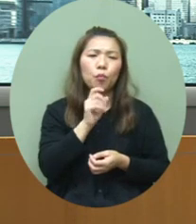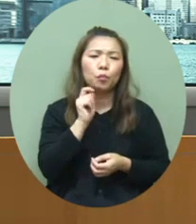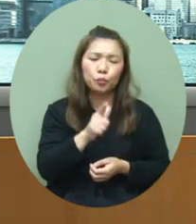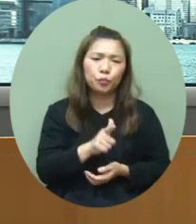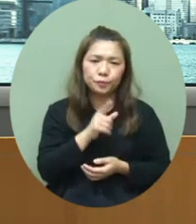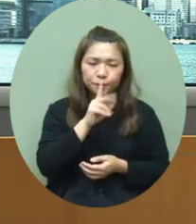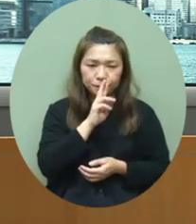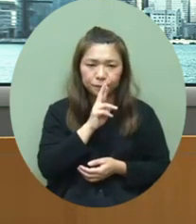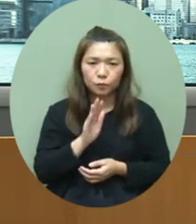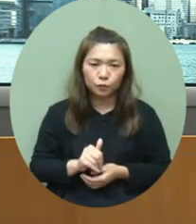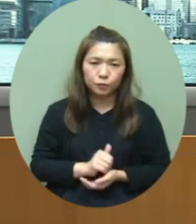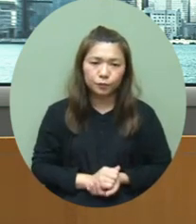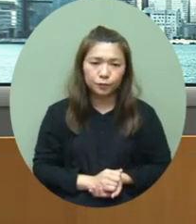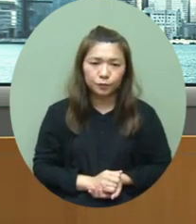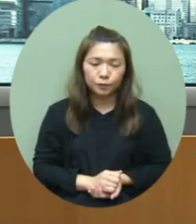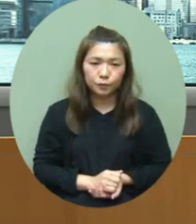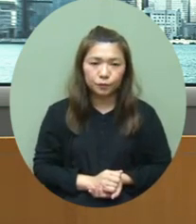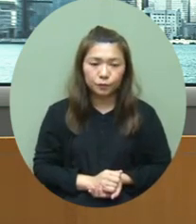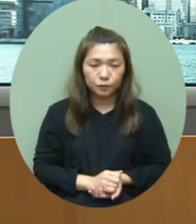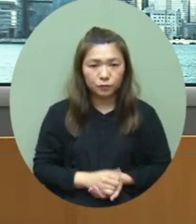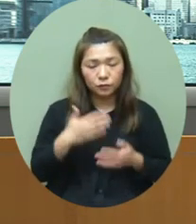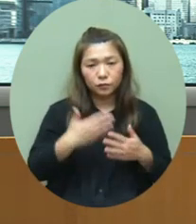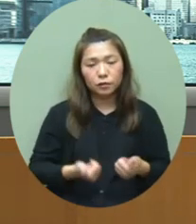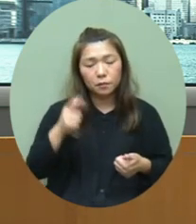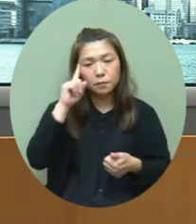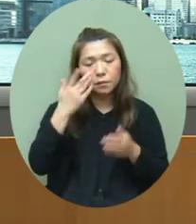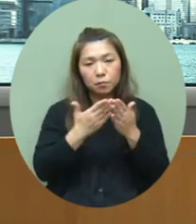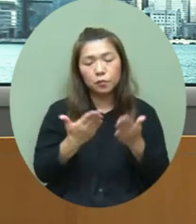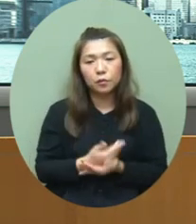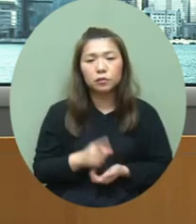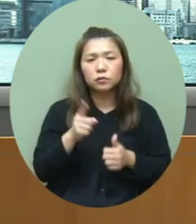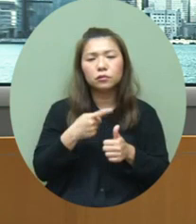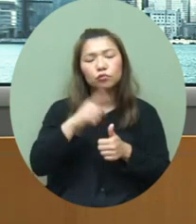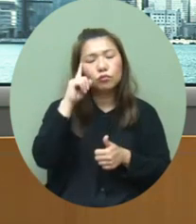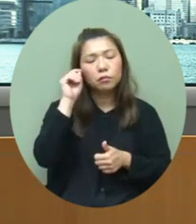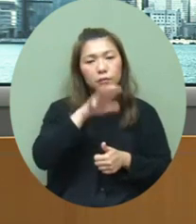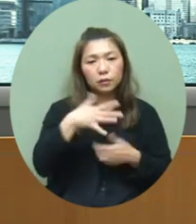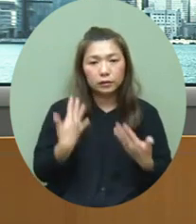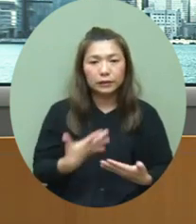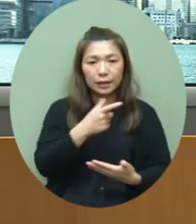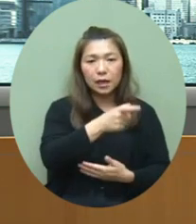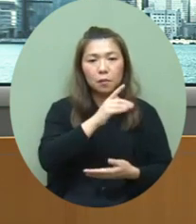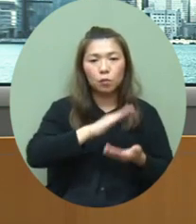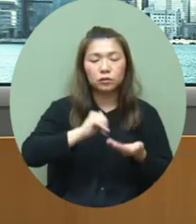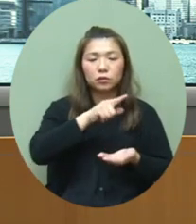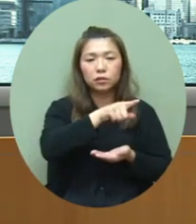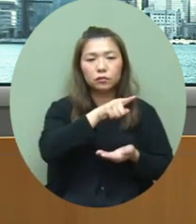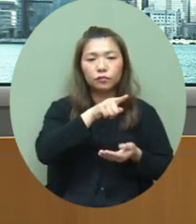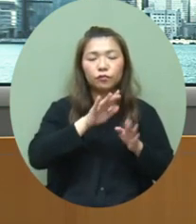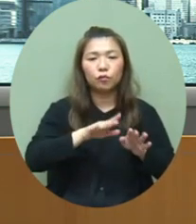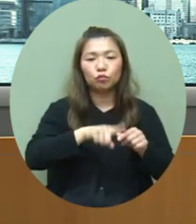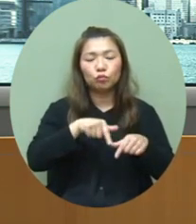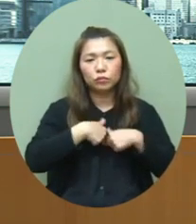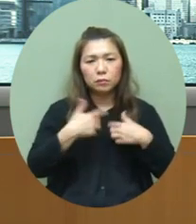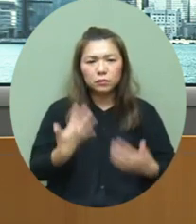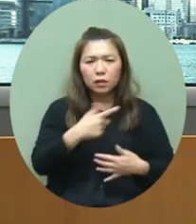後邊嗰位女士。 你好，兩位明報嘅。首先想問翻，即係而家 CHP 對於密切接觸者個定義